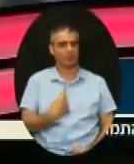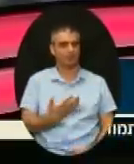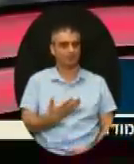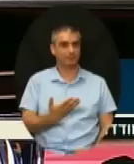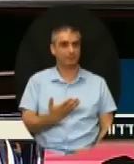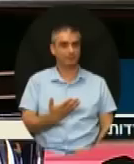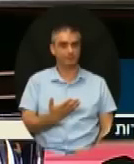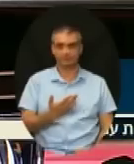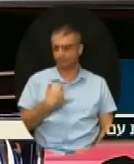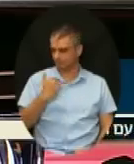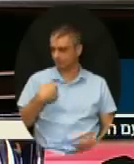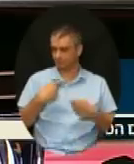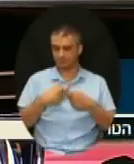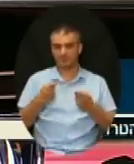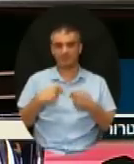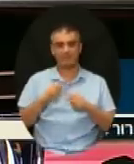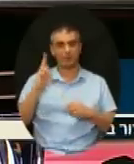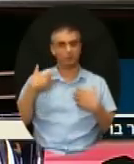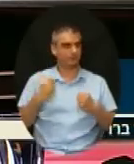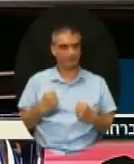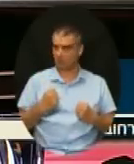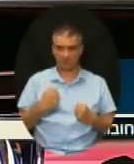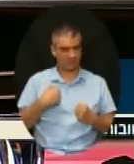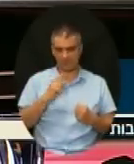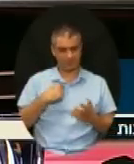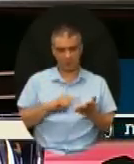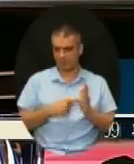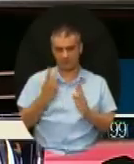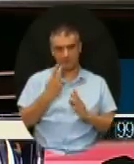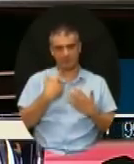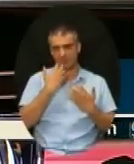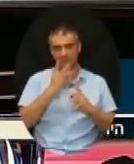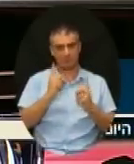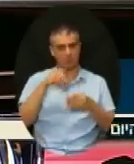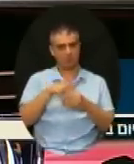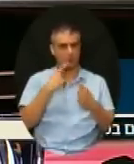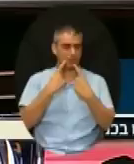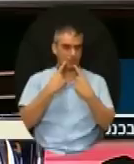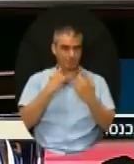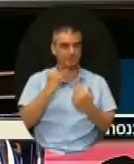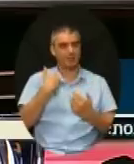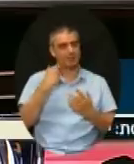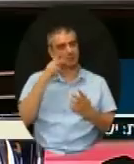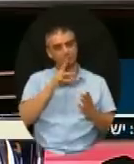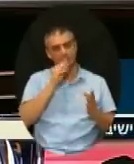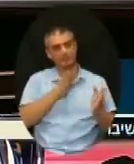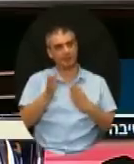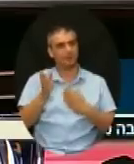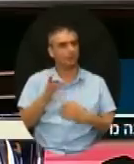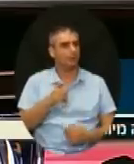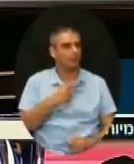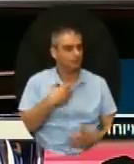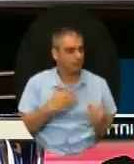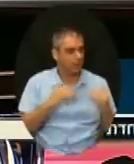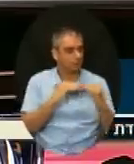טוב, אני אמנם חברה בוועדת חוץ וביטחון, אבל אני לא מתכוונת כמובן לספר מה קורה בדיונים. אני כן אקח את זה למקום אחר את השאלה שלך. אני